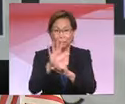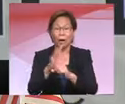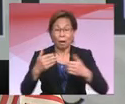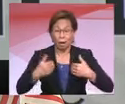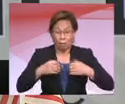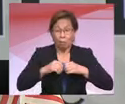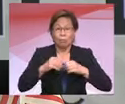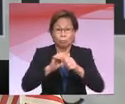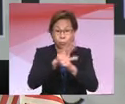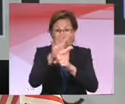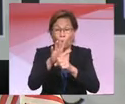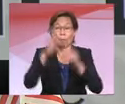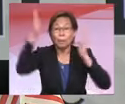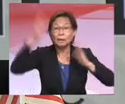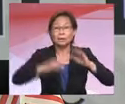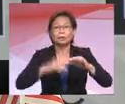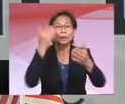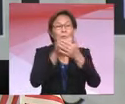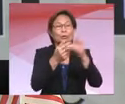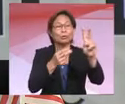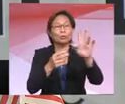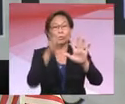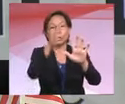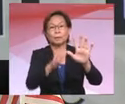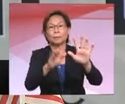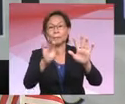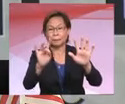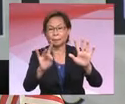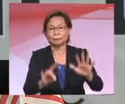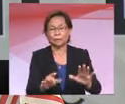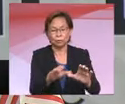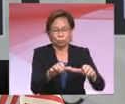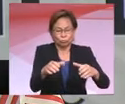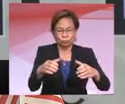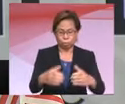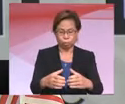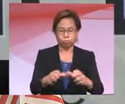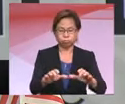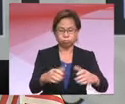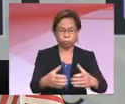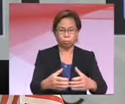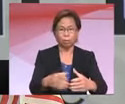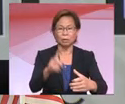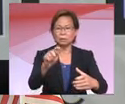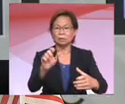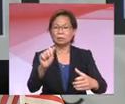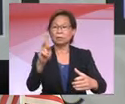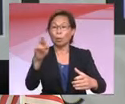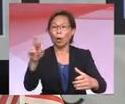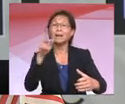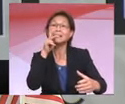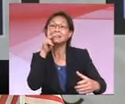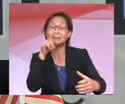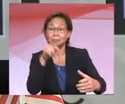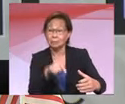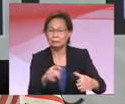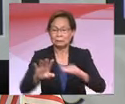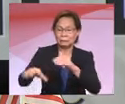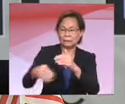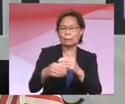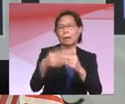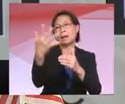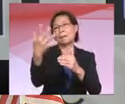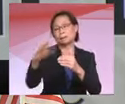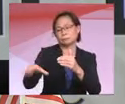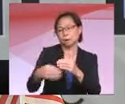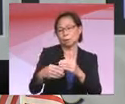Malaysia sehingga 25 Ogos 2020, iaitu kluster yang kluster Tawar di Kedah ada pertambahan 5